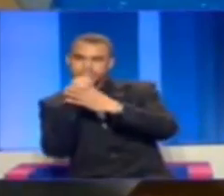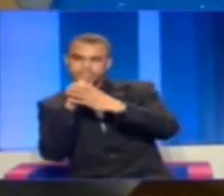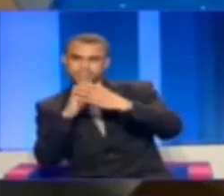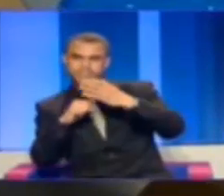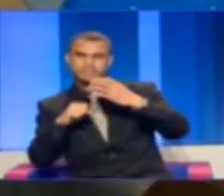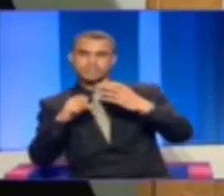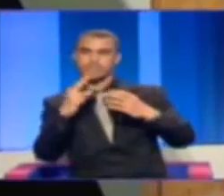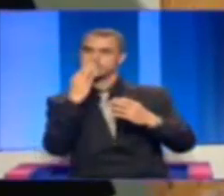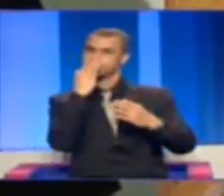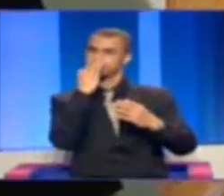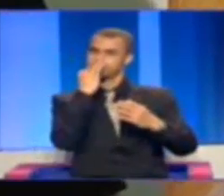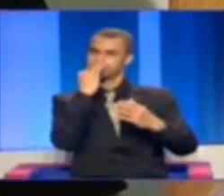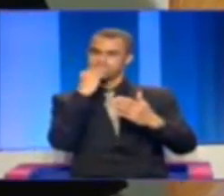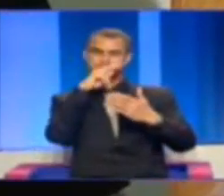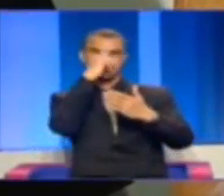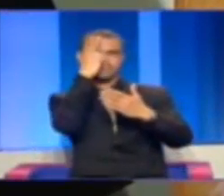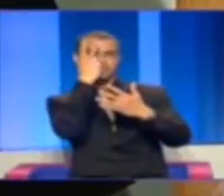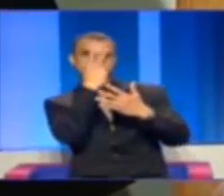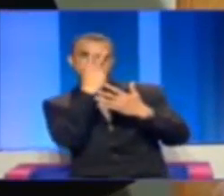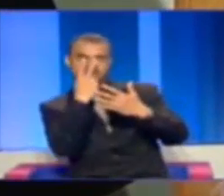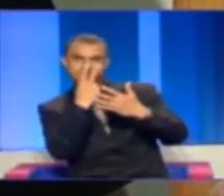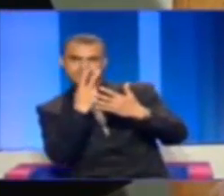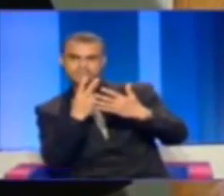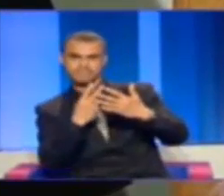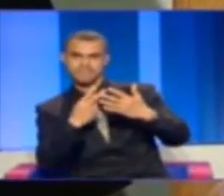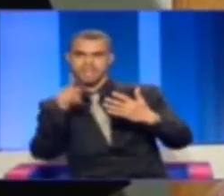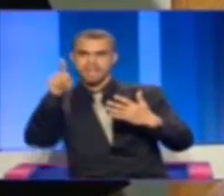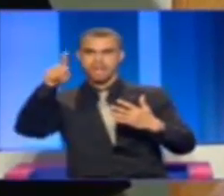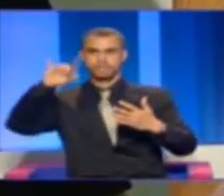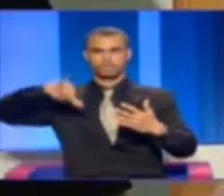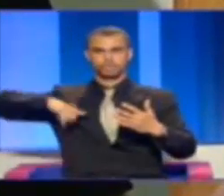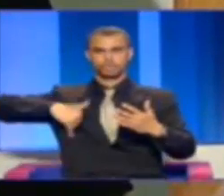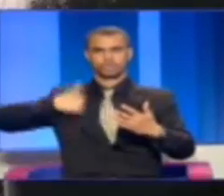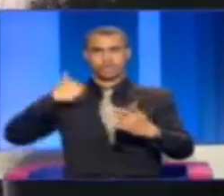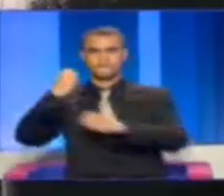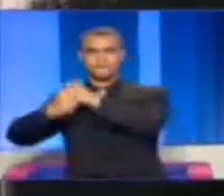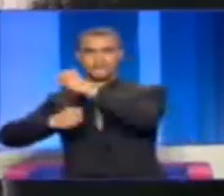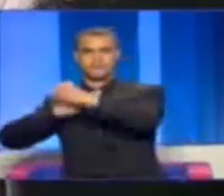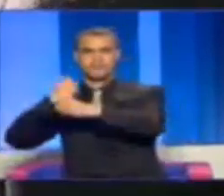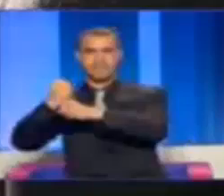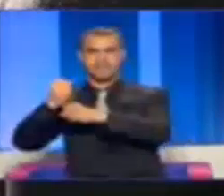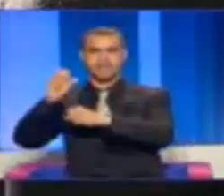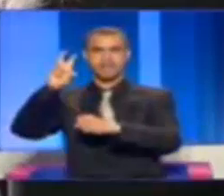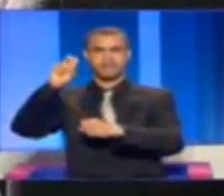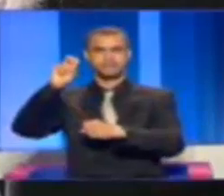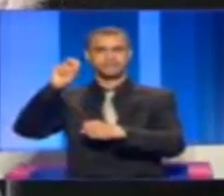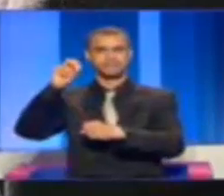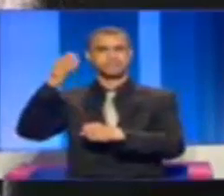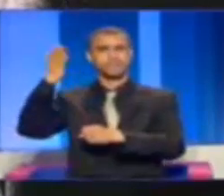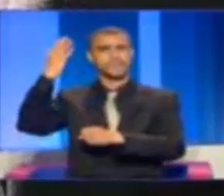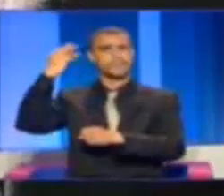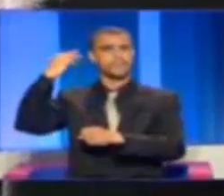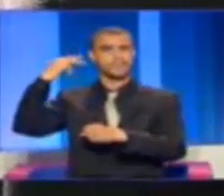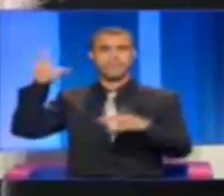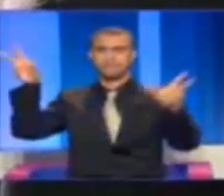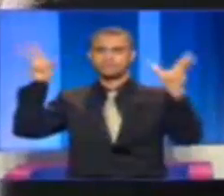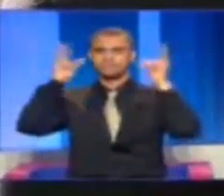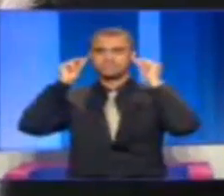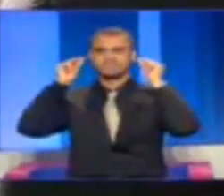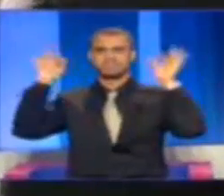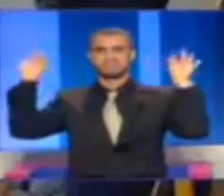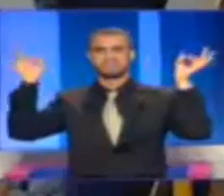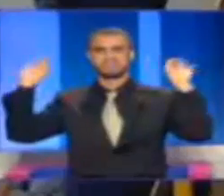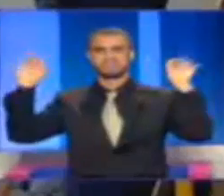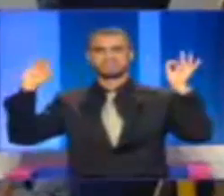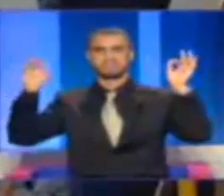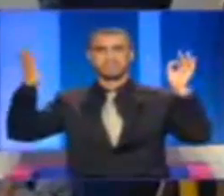الصارخة والصمت المطبق. رشيد محتاج شاب ثلاثيني قضى كل سنوات عمره دون أن تسمع